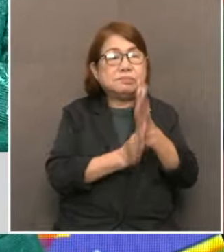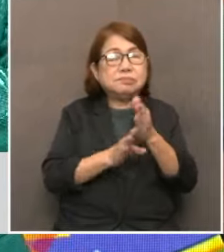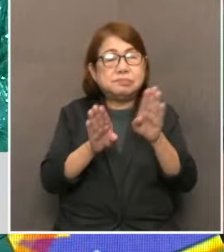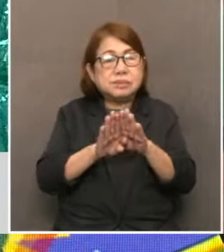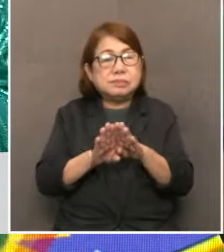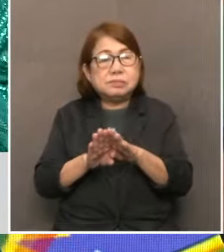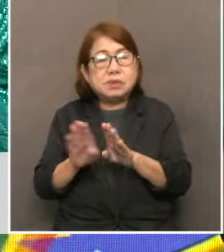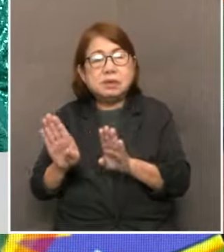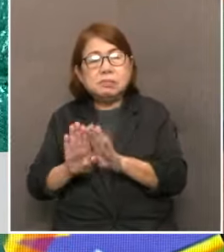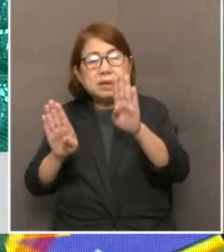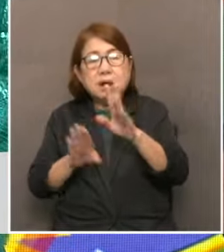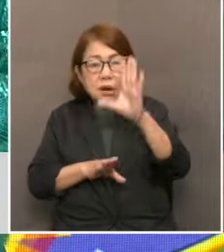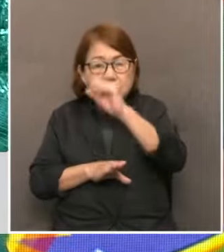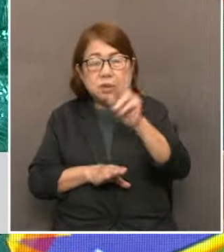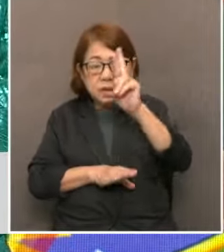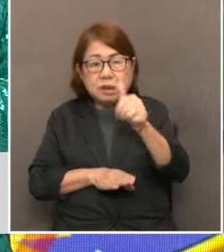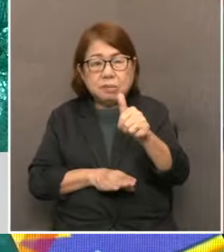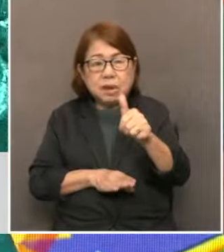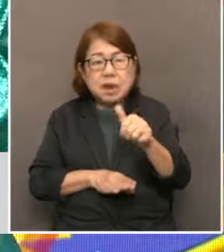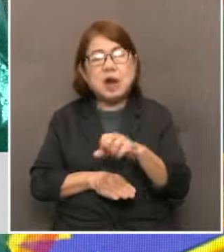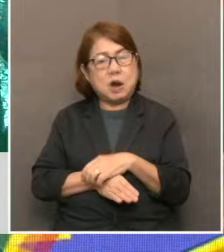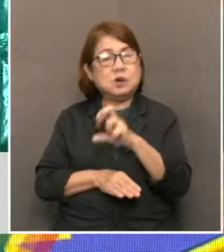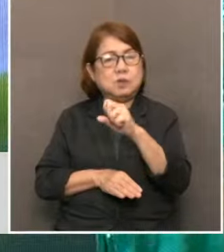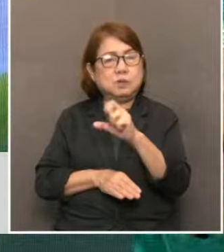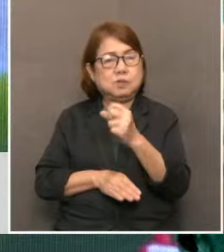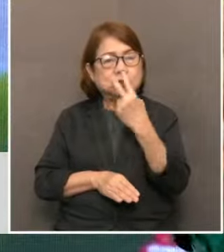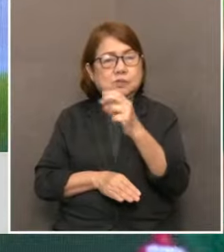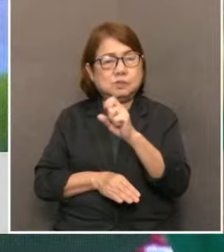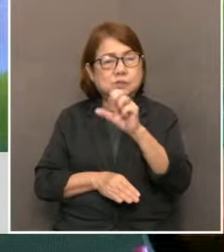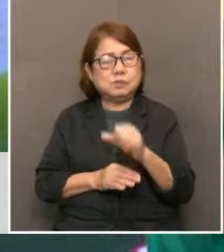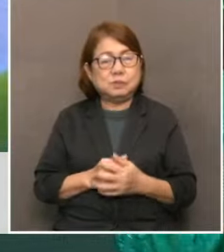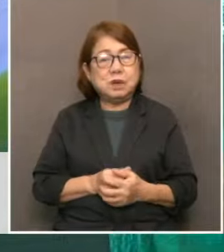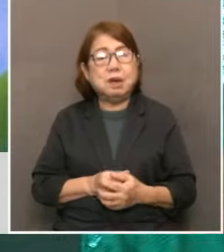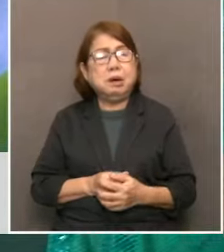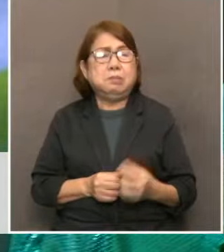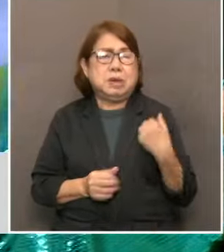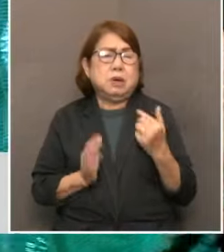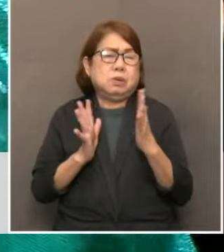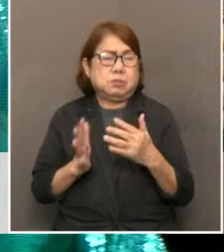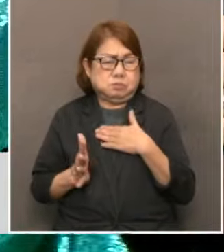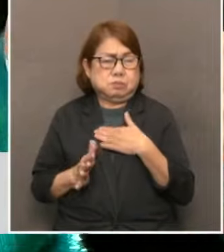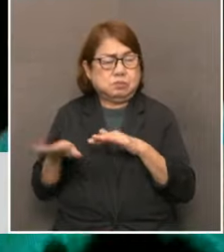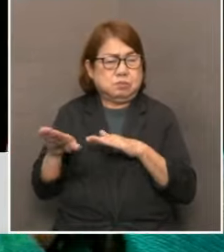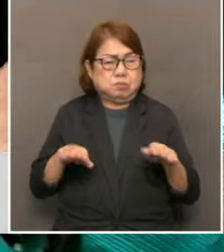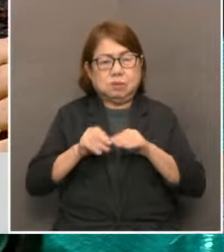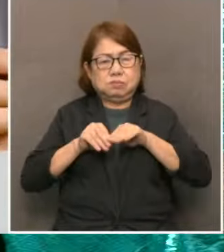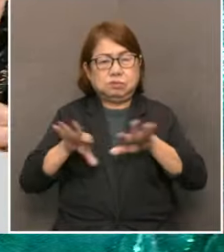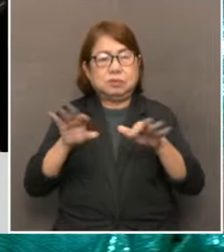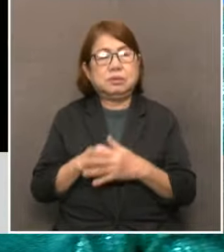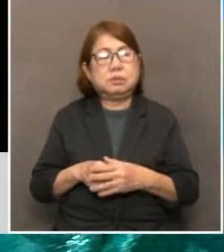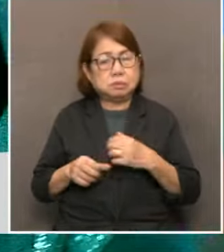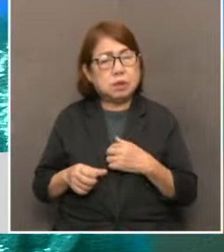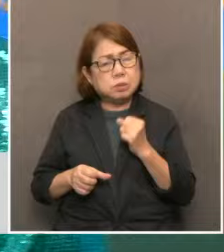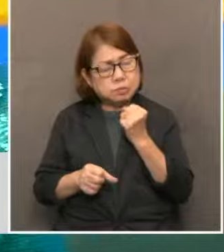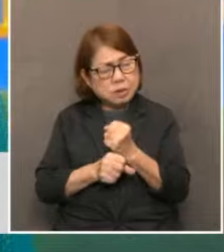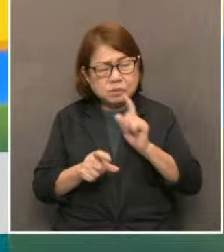เปิดเที่ยงคืนไหวมคะลองดูมยคะเพราะว่าศิลปินแคก็พร้อมโชว์อยู่แล้วเอาเป็นว่าพวกเราเต็มที่มากนะคะอยาก